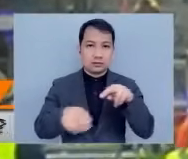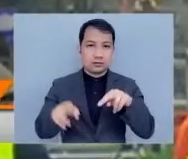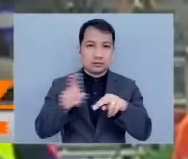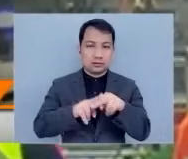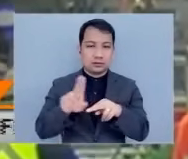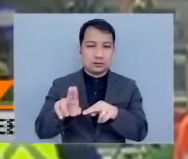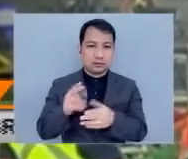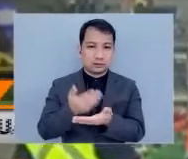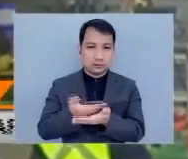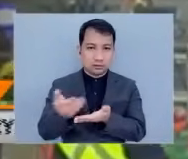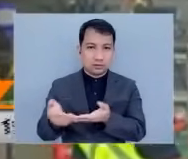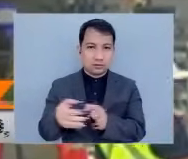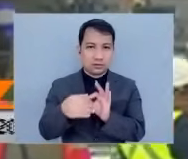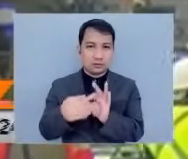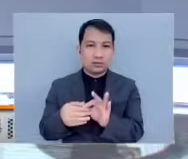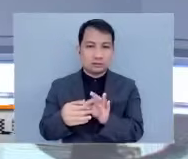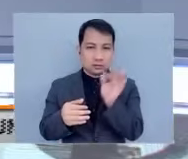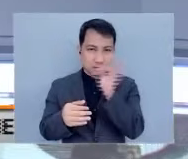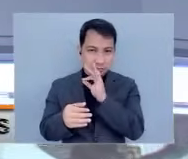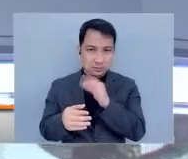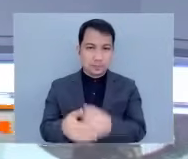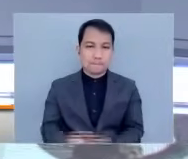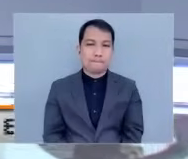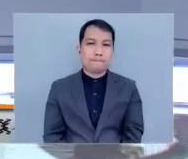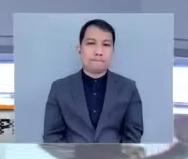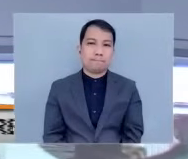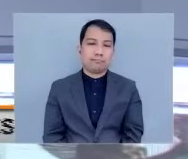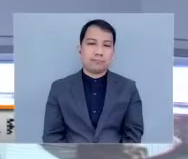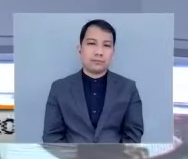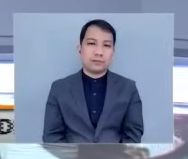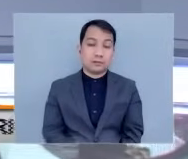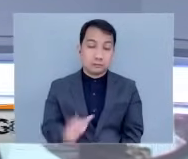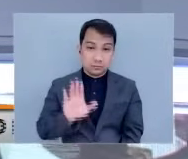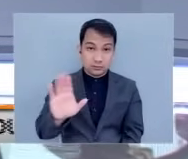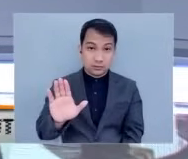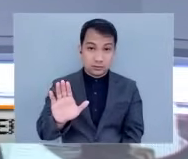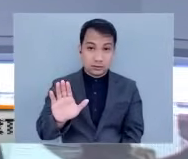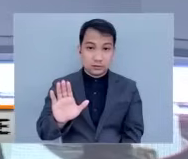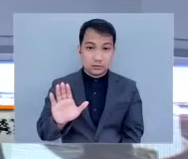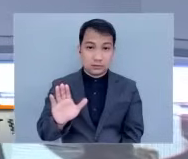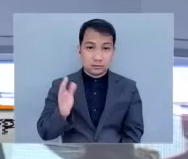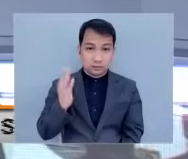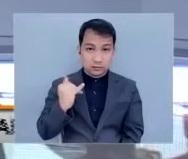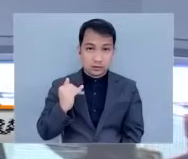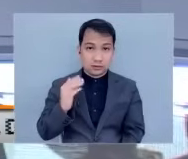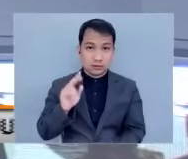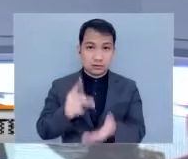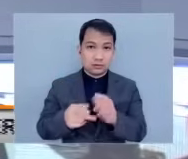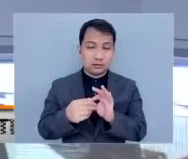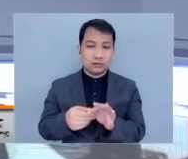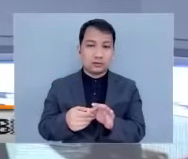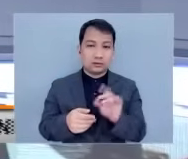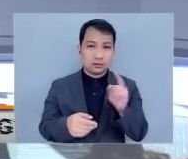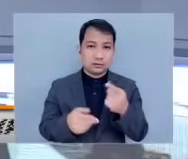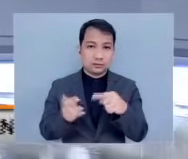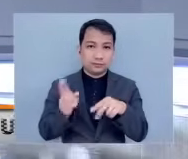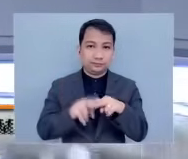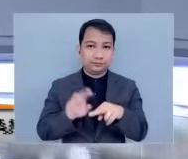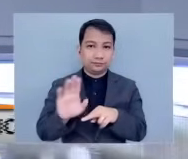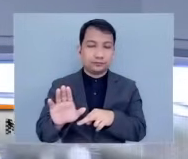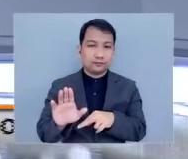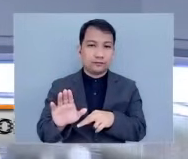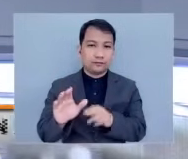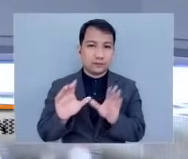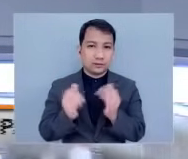power ng mga Pinoy. Abiso sa mga motorista, magpapatupad ng higit pisong taas presyo ang mga kumpanya